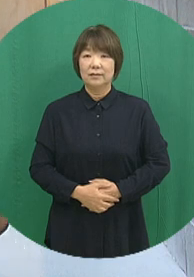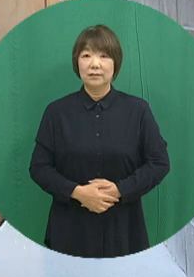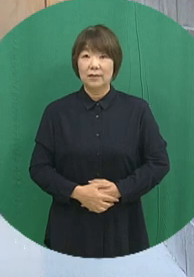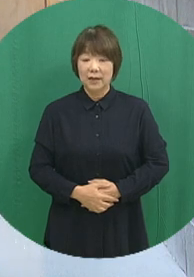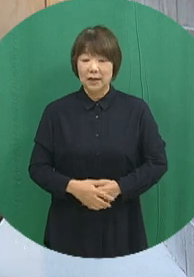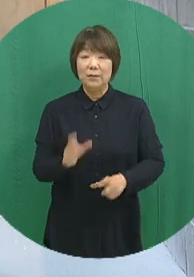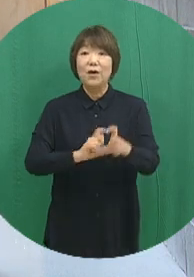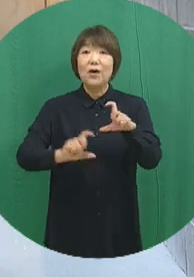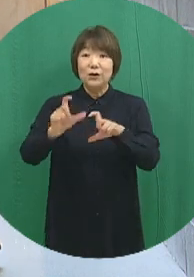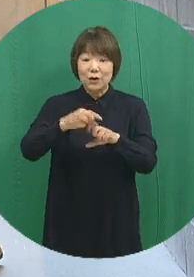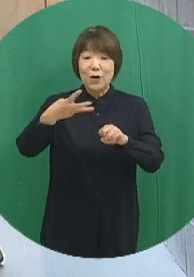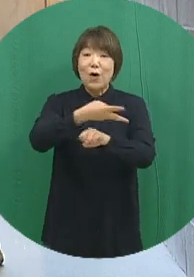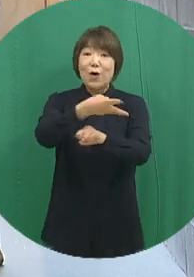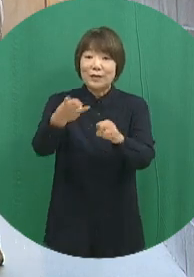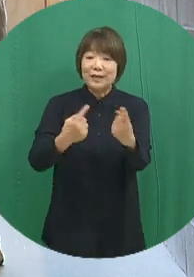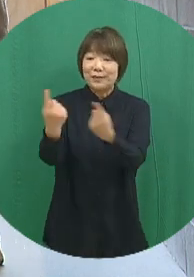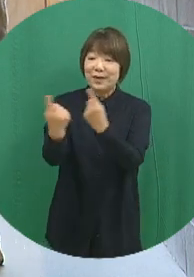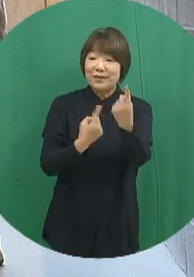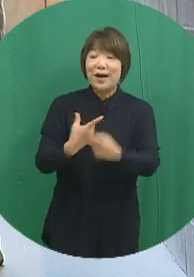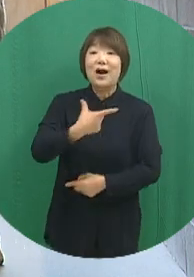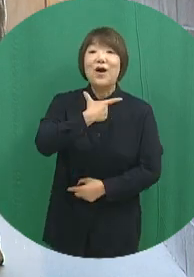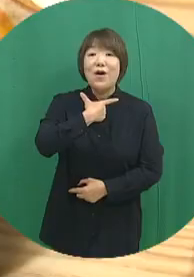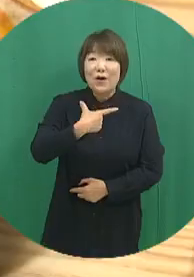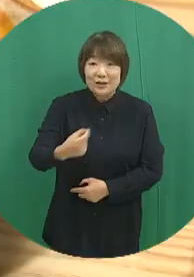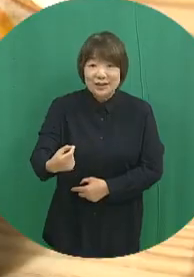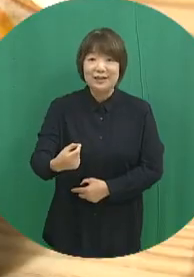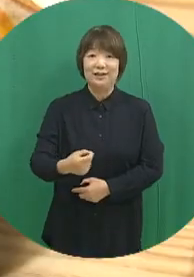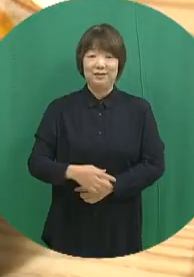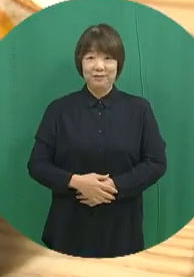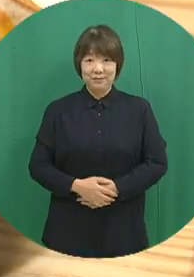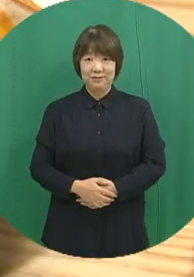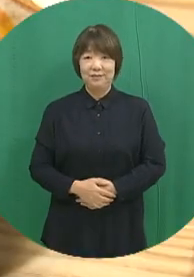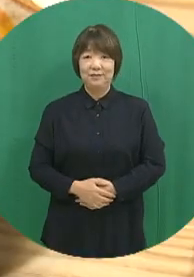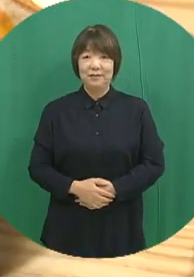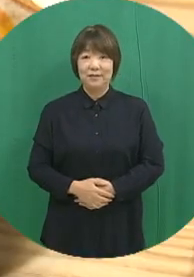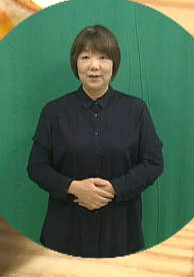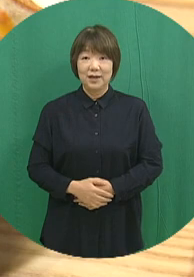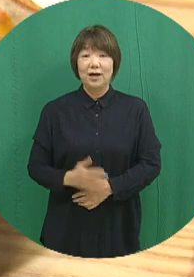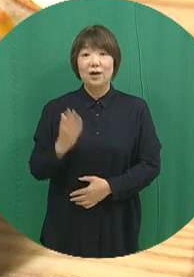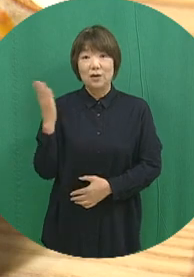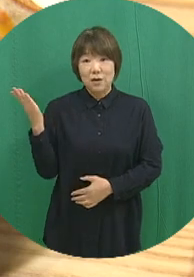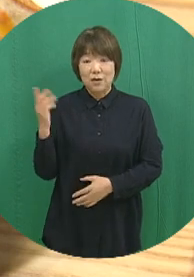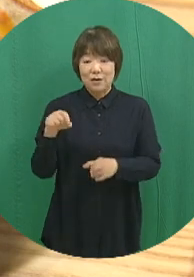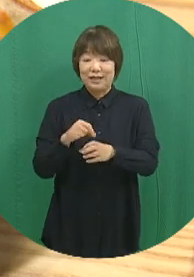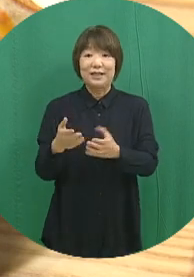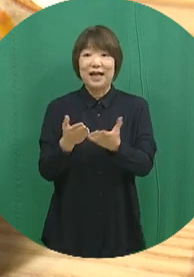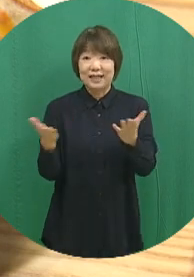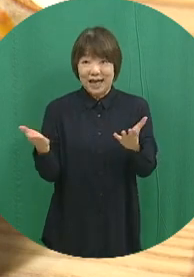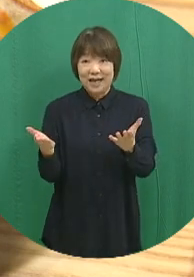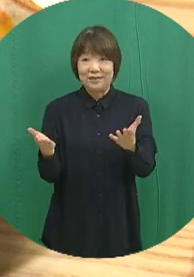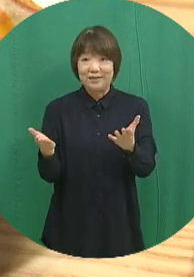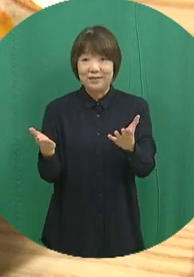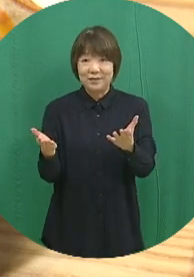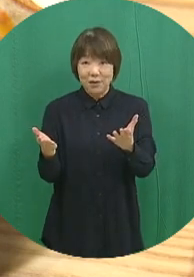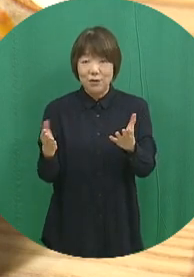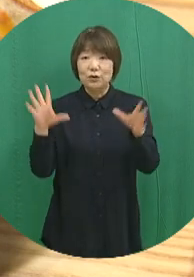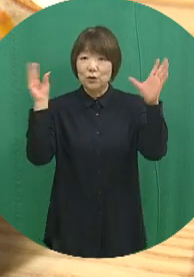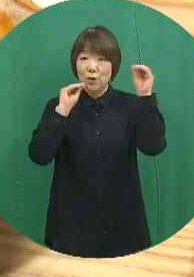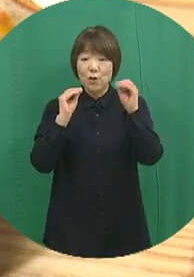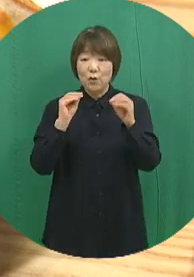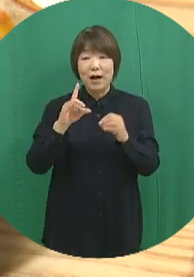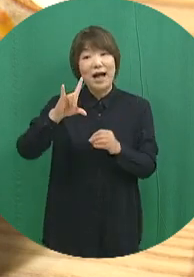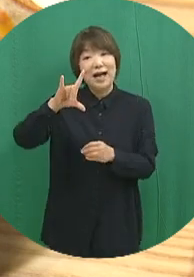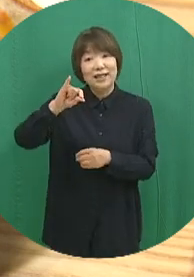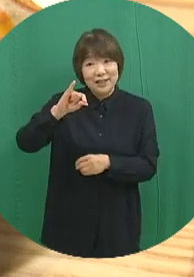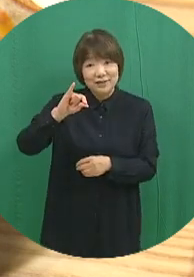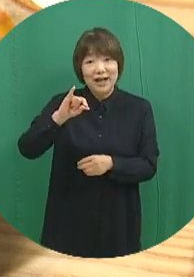もっと大三島に来てもらいたい。大橋さんが営むコリビング&カフェサンドの情報は